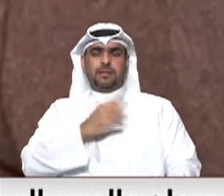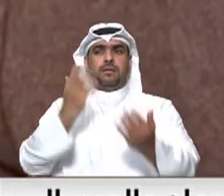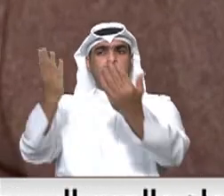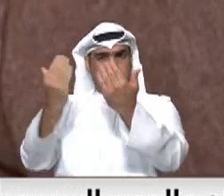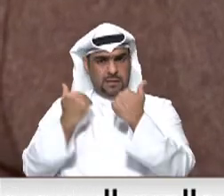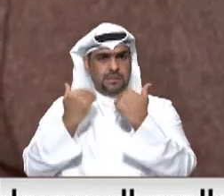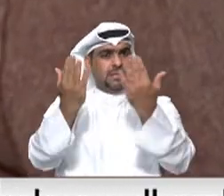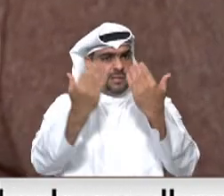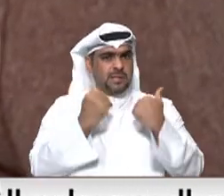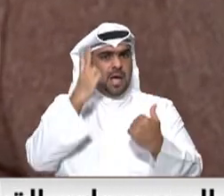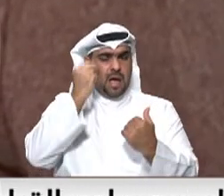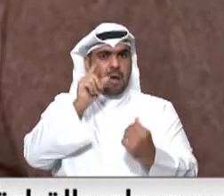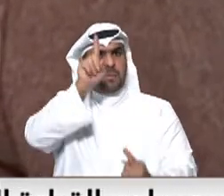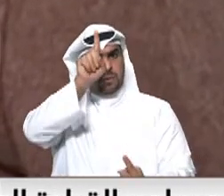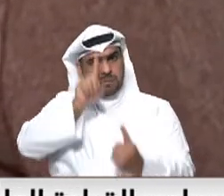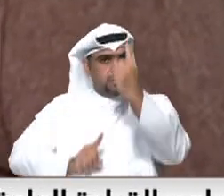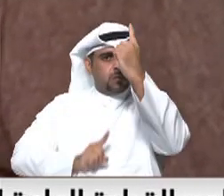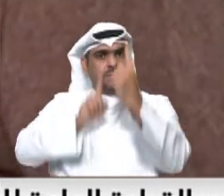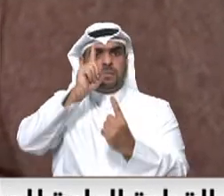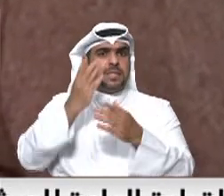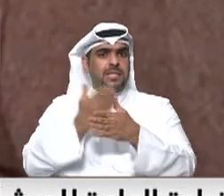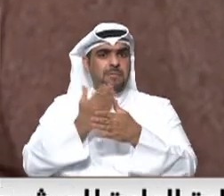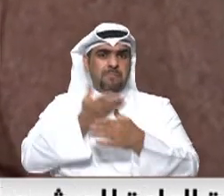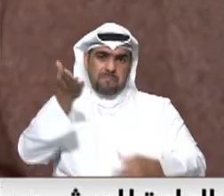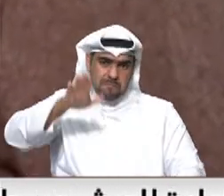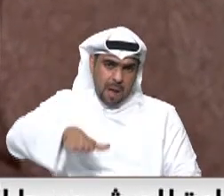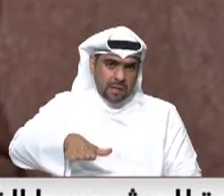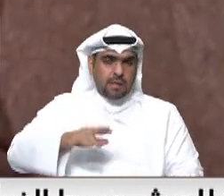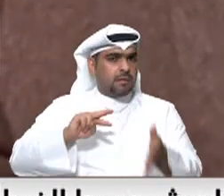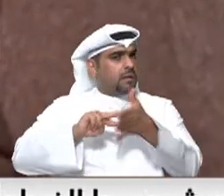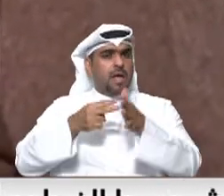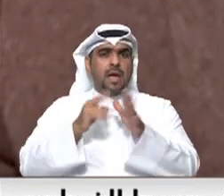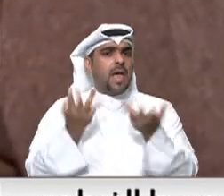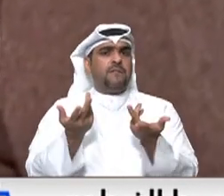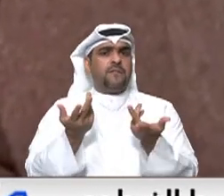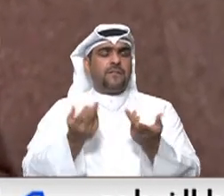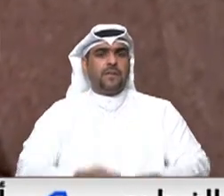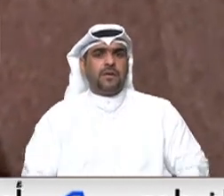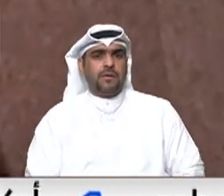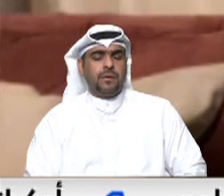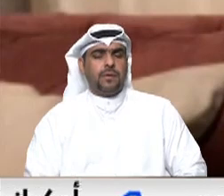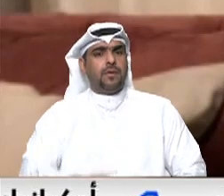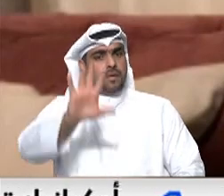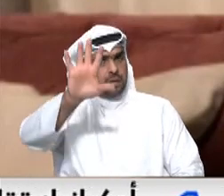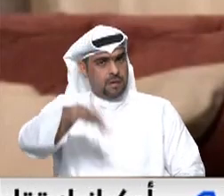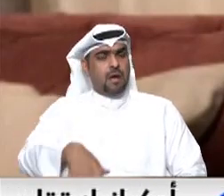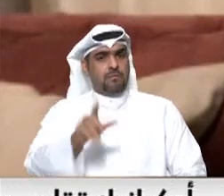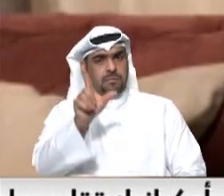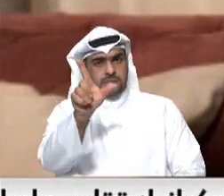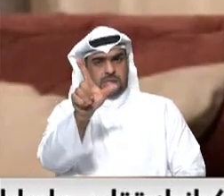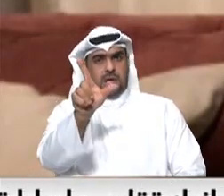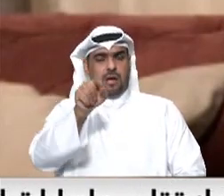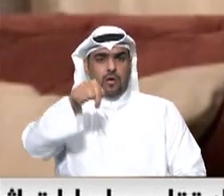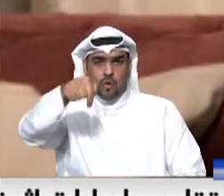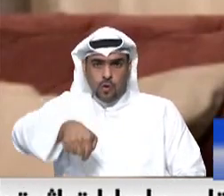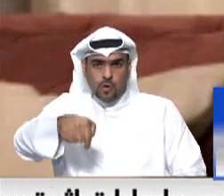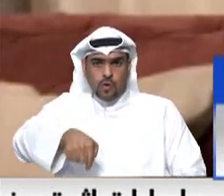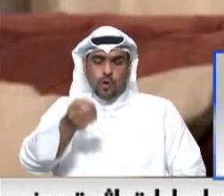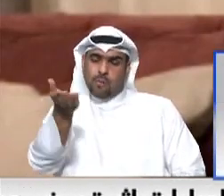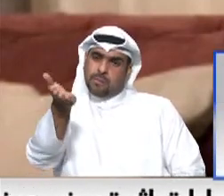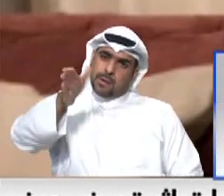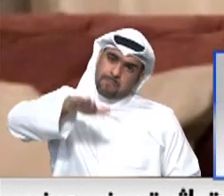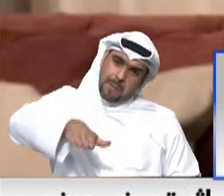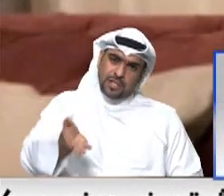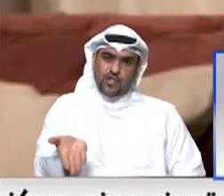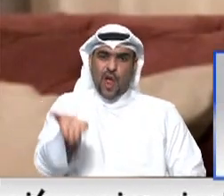للثأر من قبل قوات الاحتلال؟ تفضل. نعم، بالفعل هناك شهيد ثالث في هذا اليوم استشهد خلال